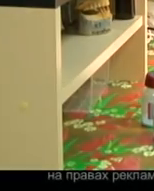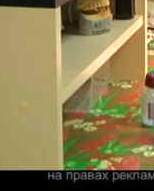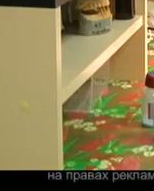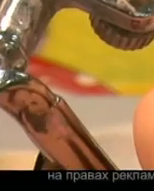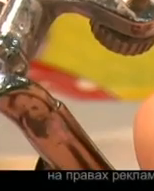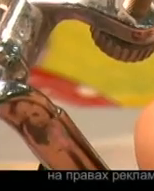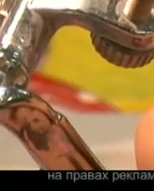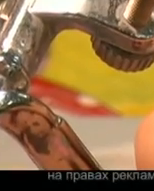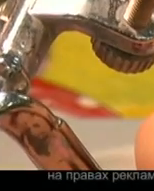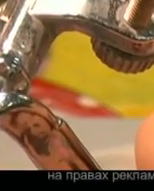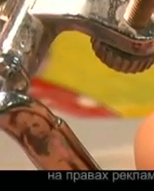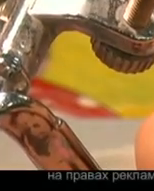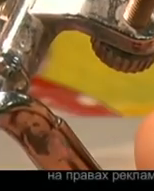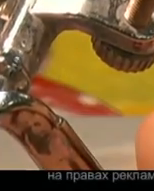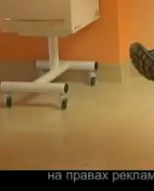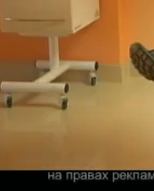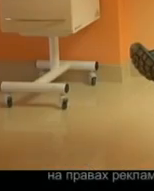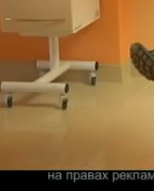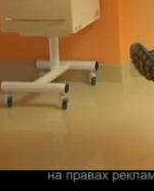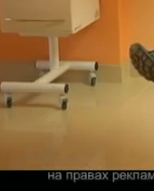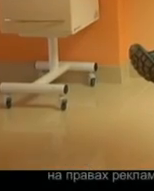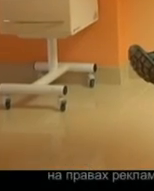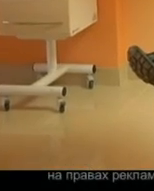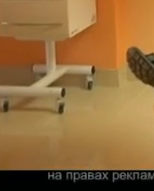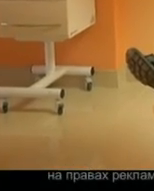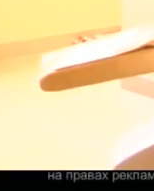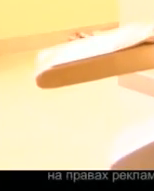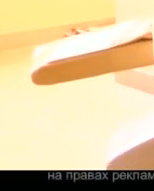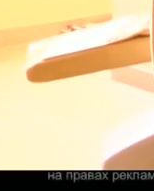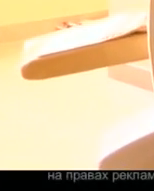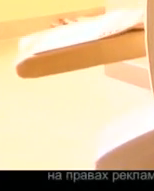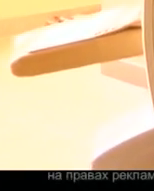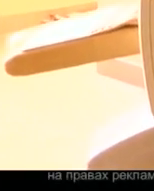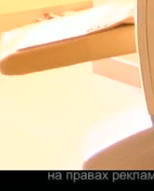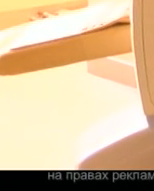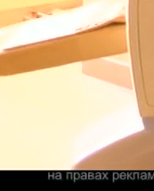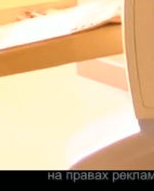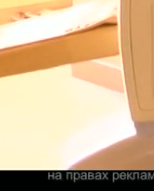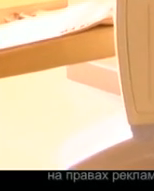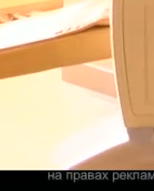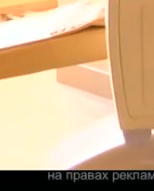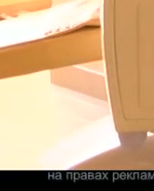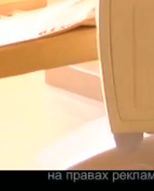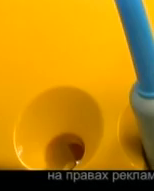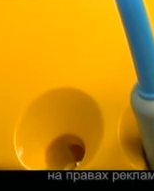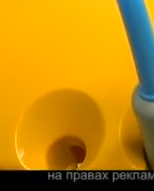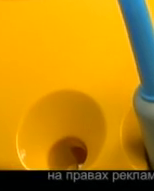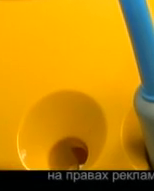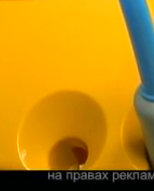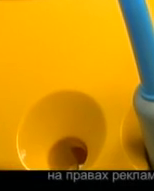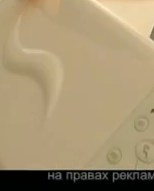усі види стоматологічних послуг. Лікарі зі стажем роботи не менше п'яти років. Власна лабораторія. Новітні інструменти та матеріали.